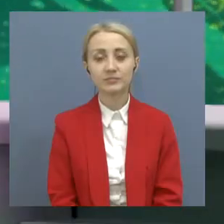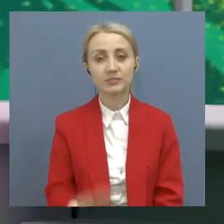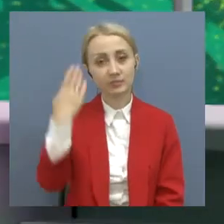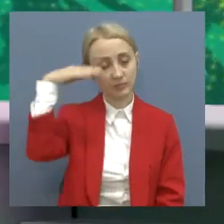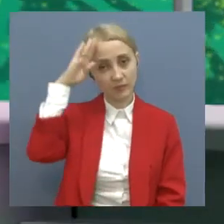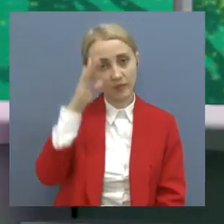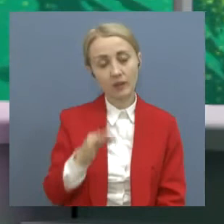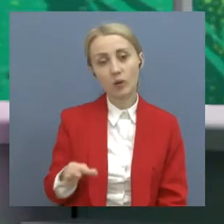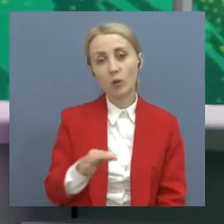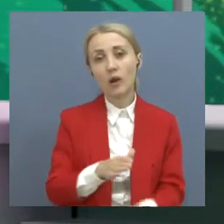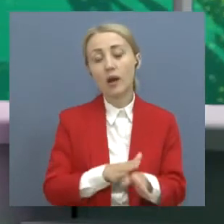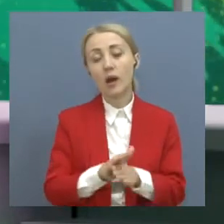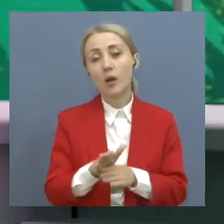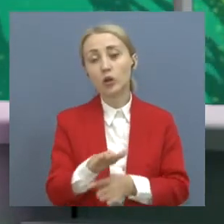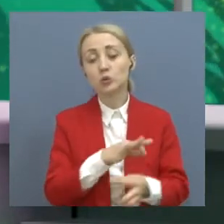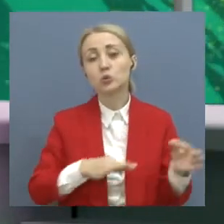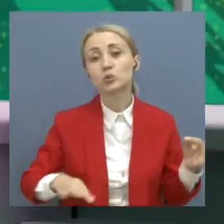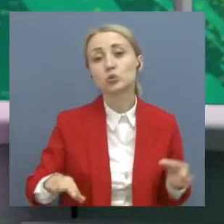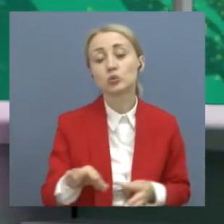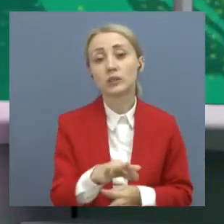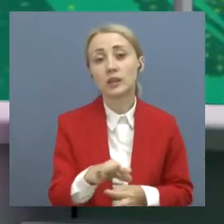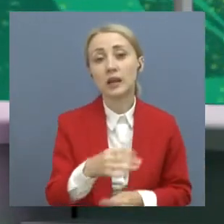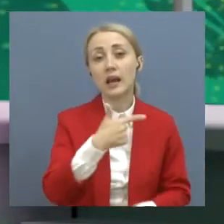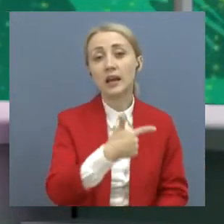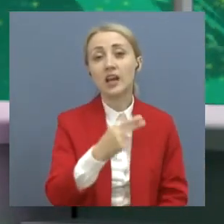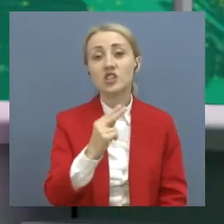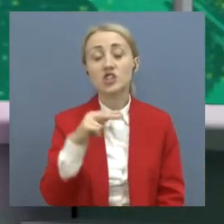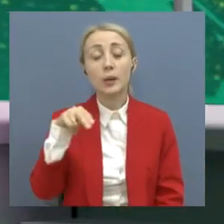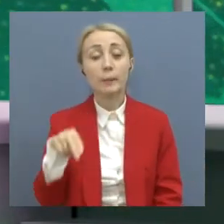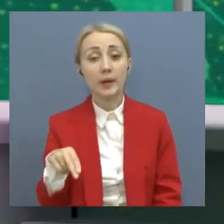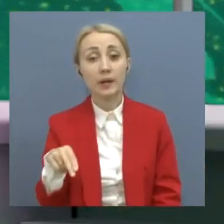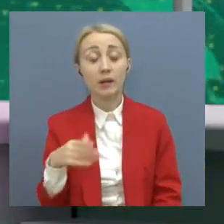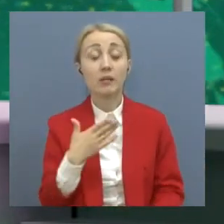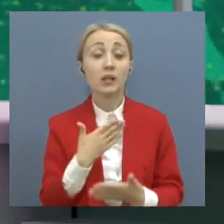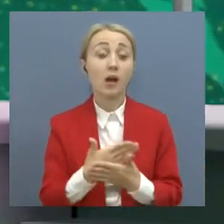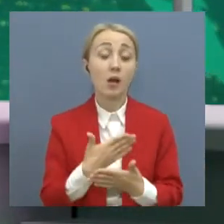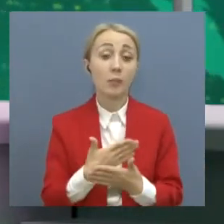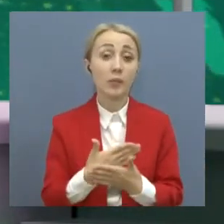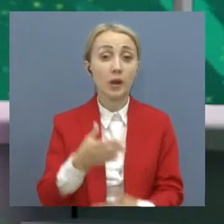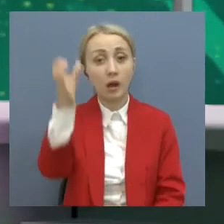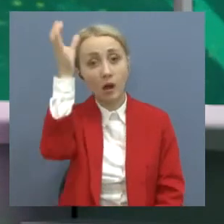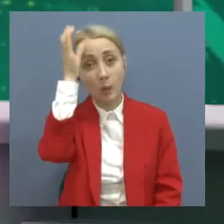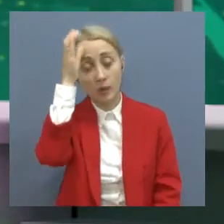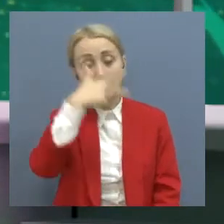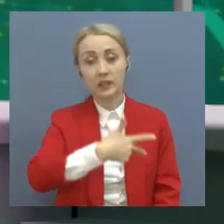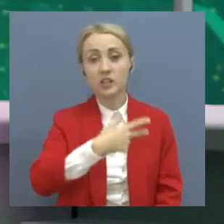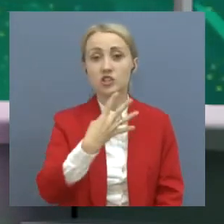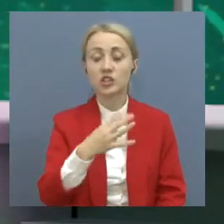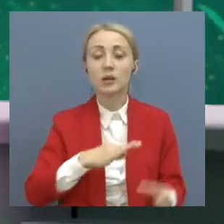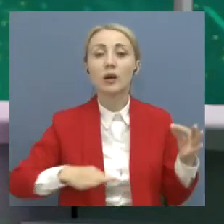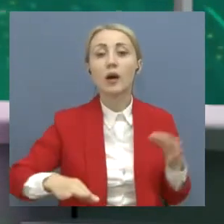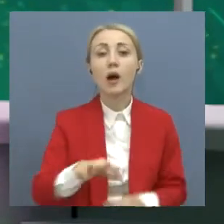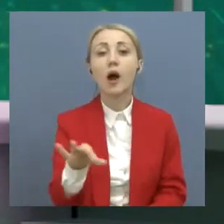облысы бойынша мемлекеттік жекеменшік әріптестік аясында бірқатар жобалар жүзеге асырылуда. Мәселен, білім беру саласында 34 жоба қолға